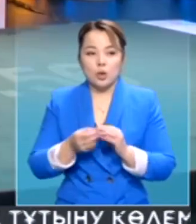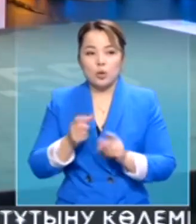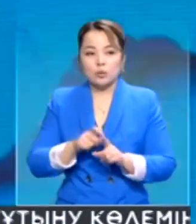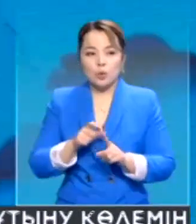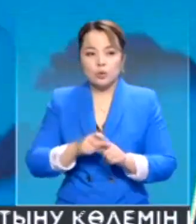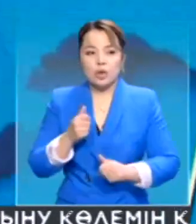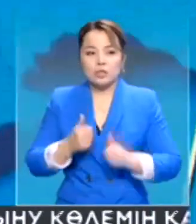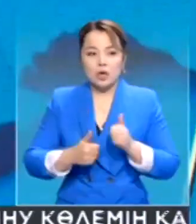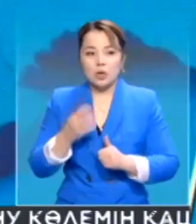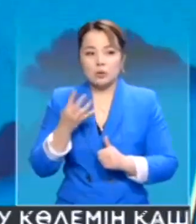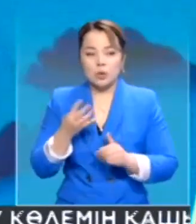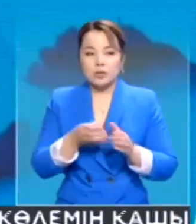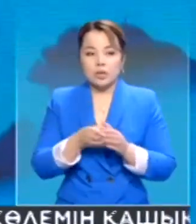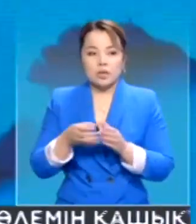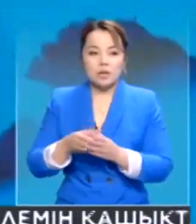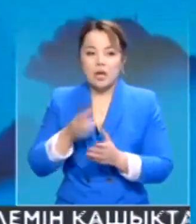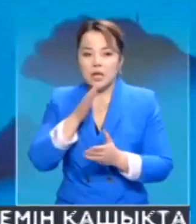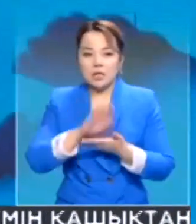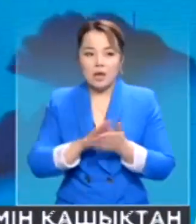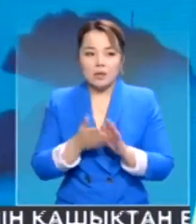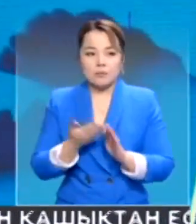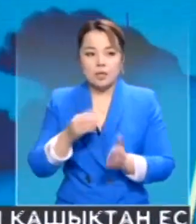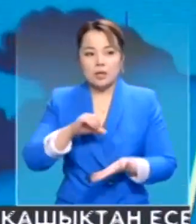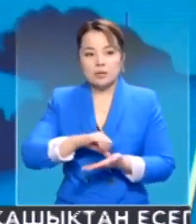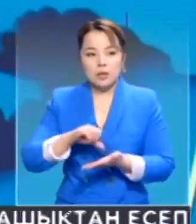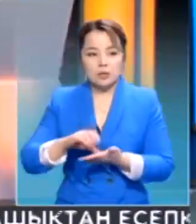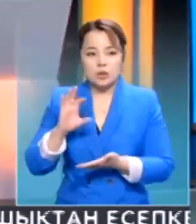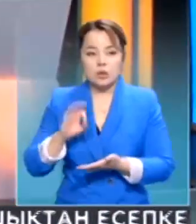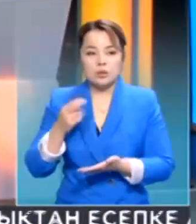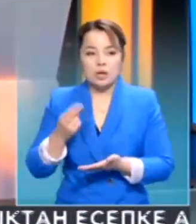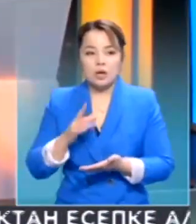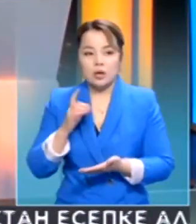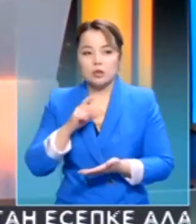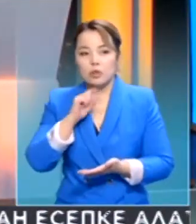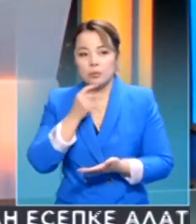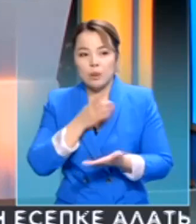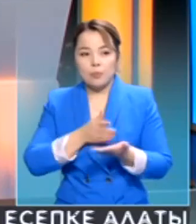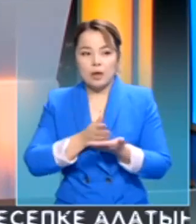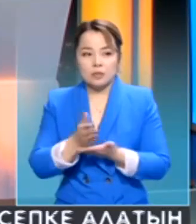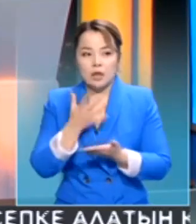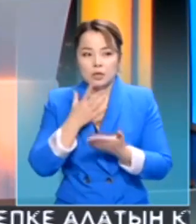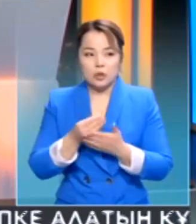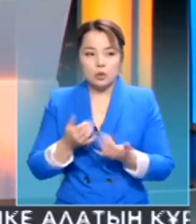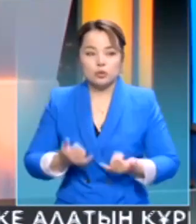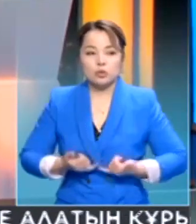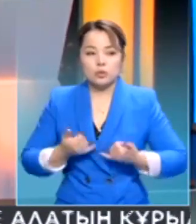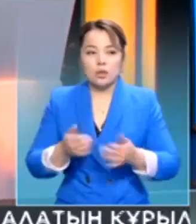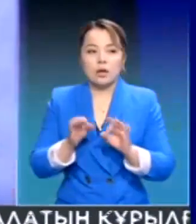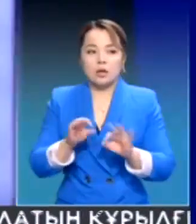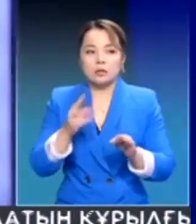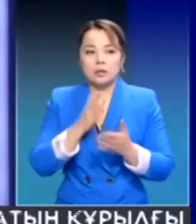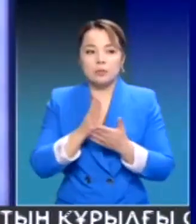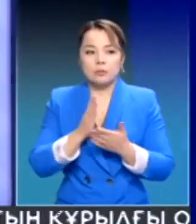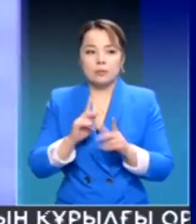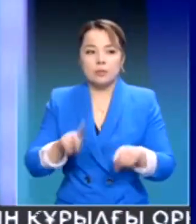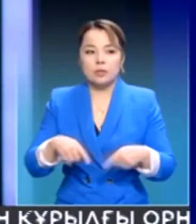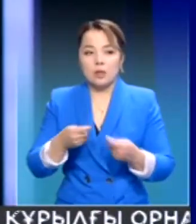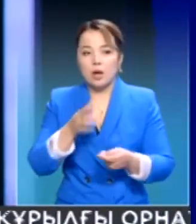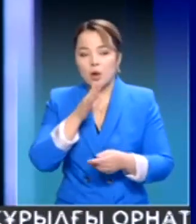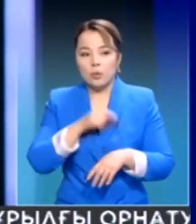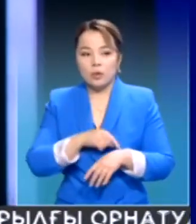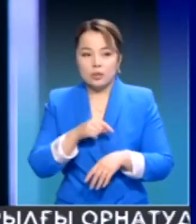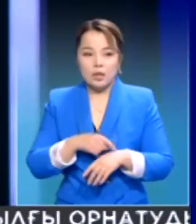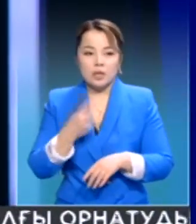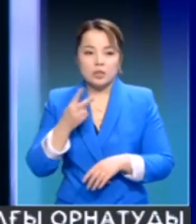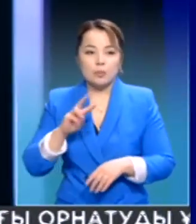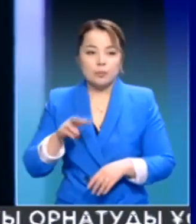жарысы 4 кезеңнен тұрады. Бірінші кезеңде кандидаттар әлеуметтік экономикалық бағыттар бойынша ұсынысын айтады. Берілетін уақыт 2